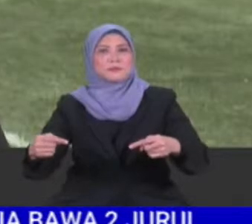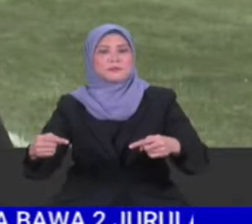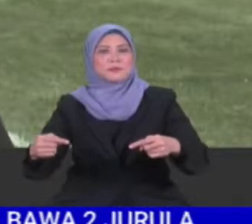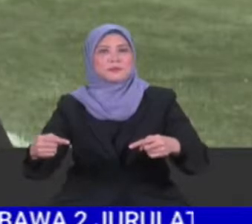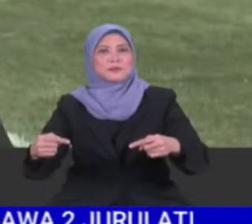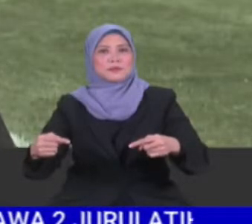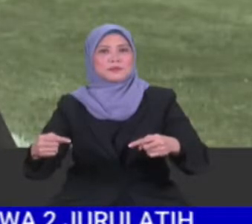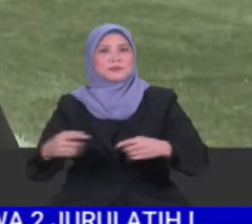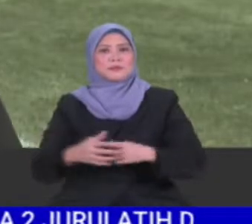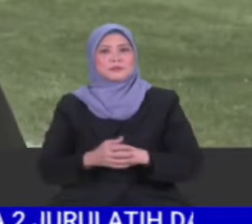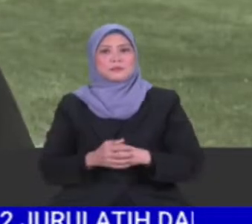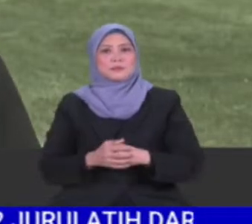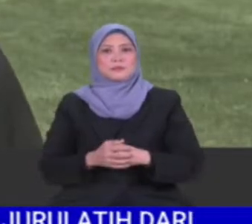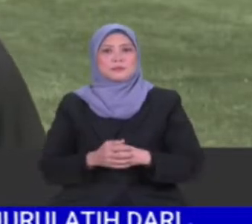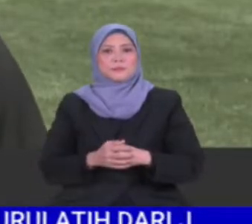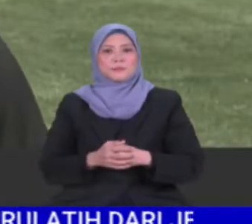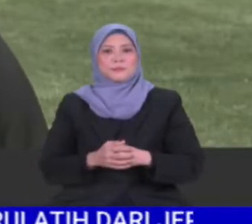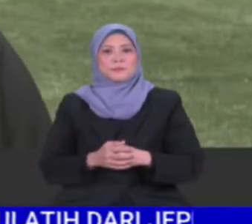andame